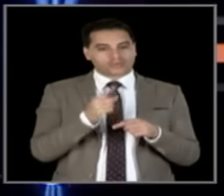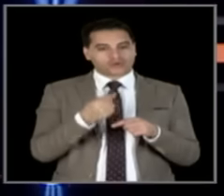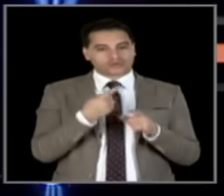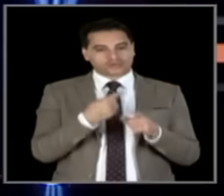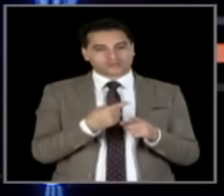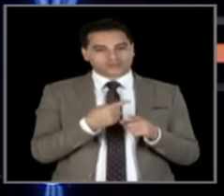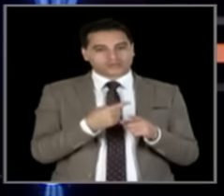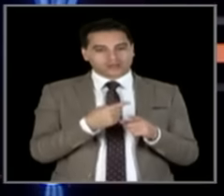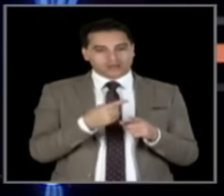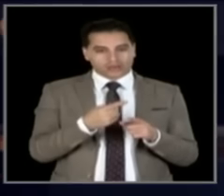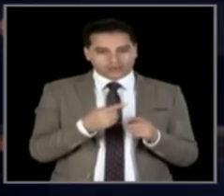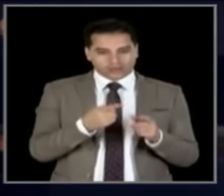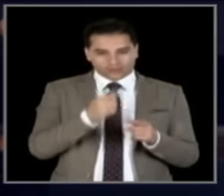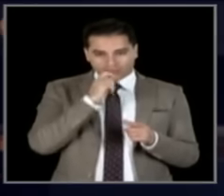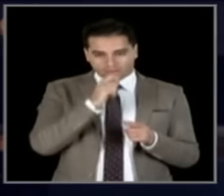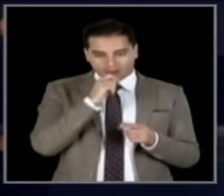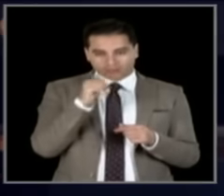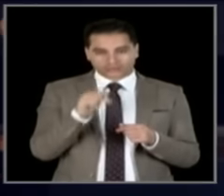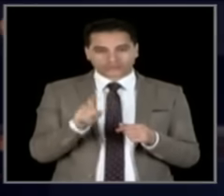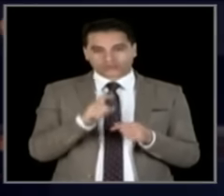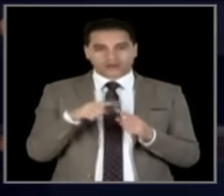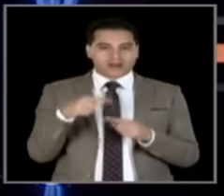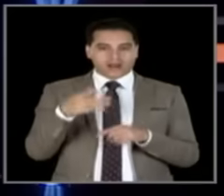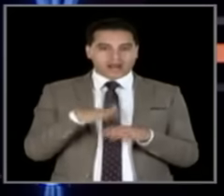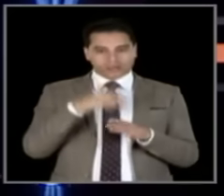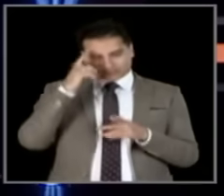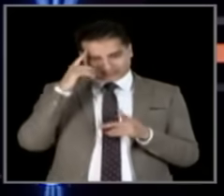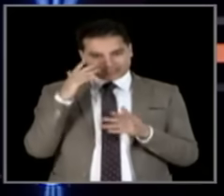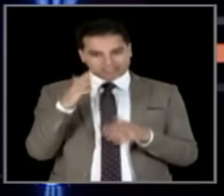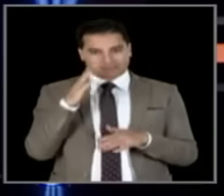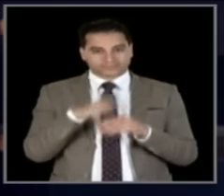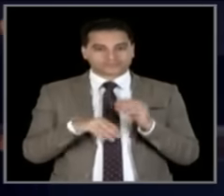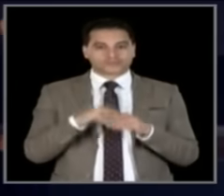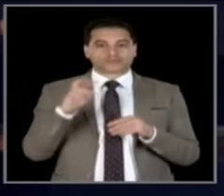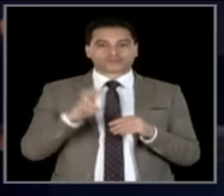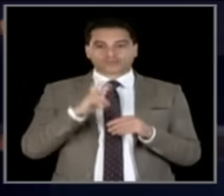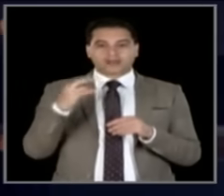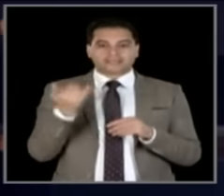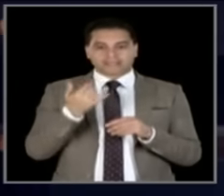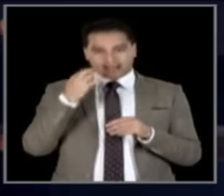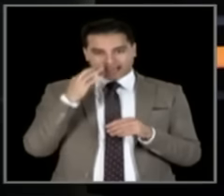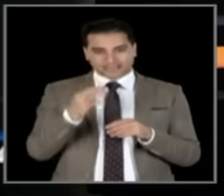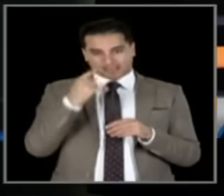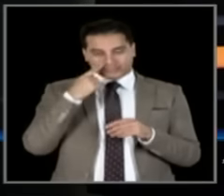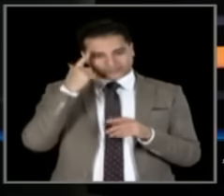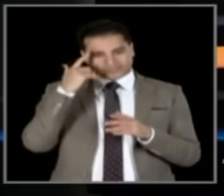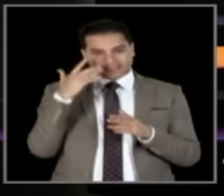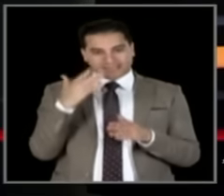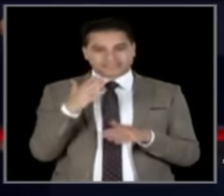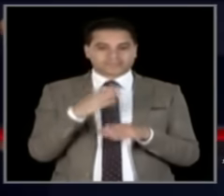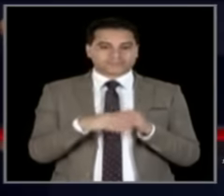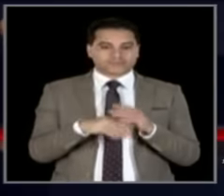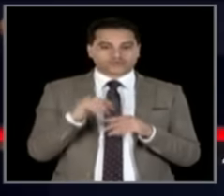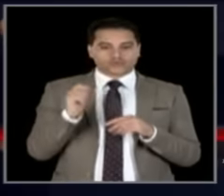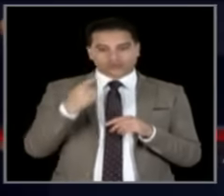15 جامعة دمياط. السؤال اللي جاي عايز شوية تركيز، سؤال سهل جدا، شوية تركيز،